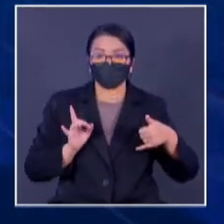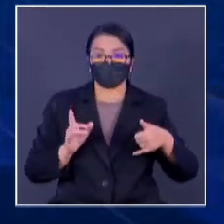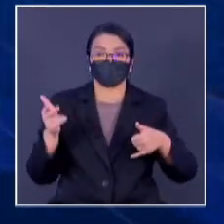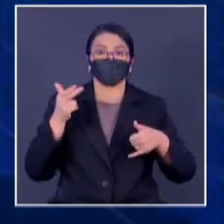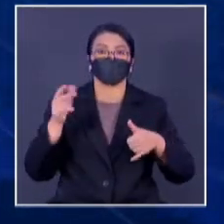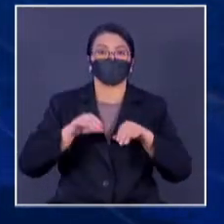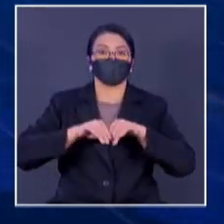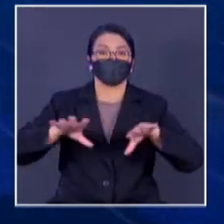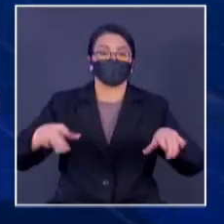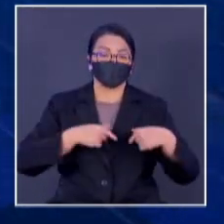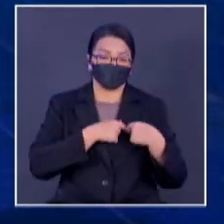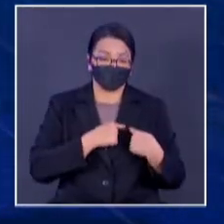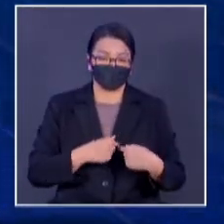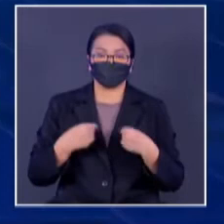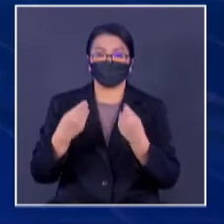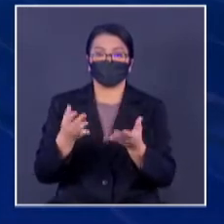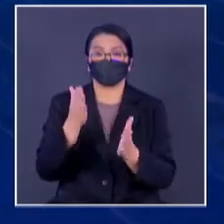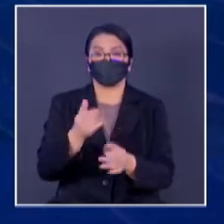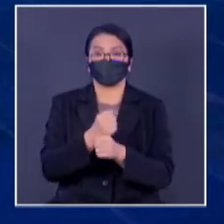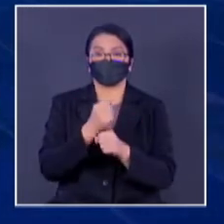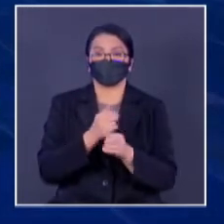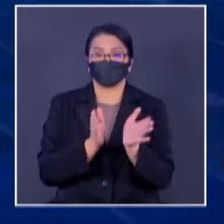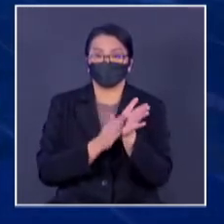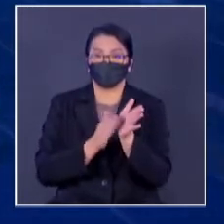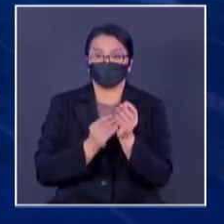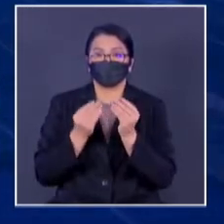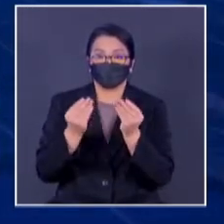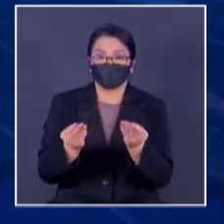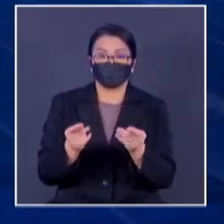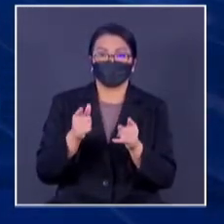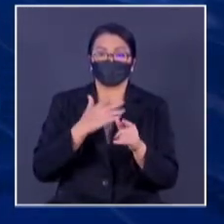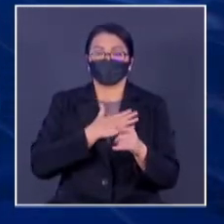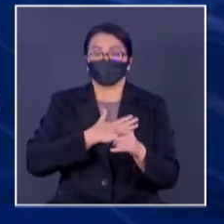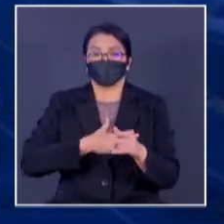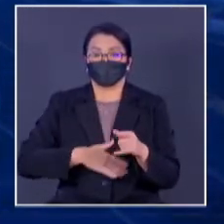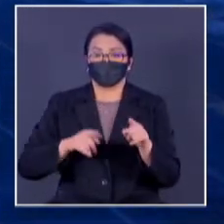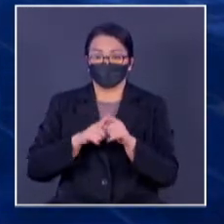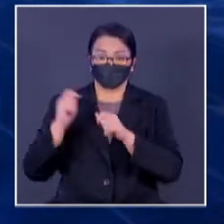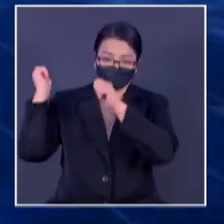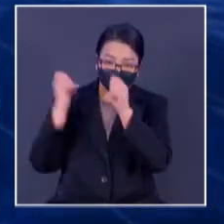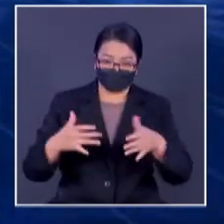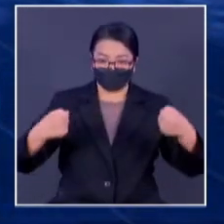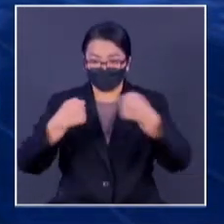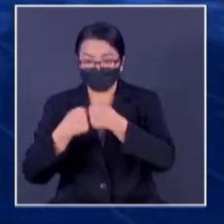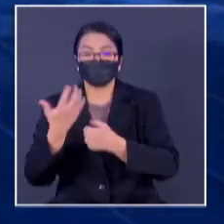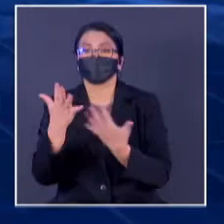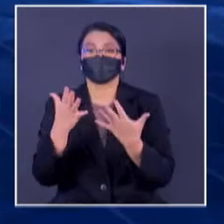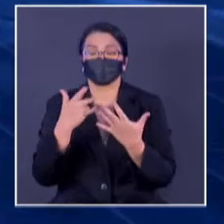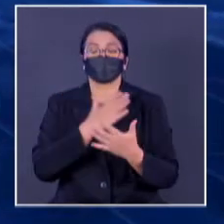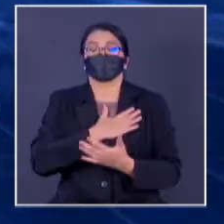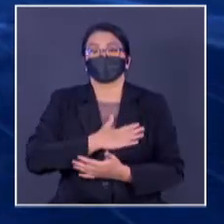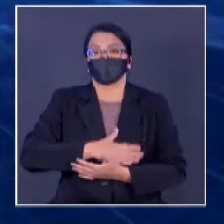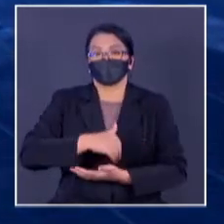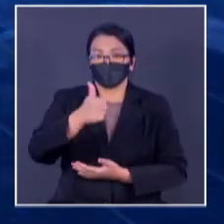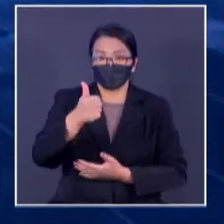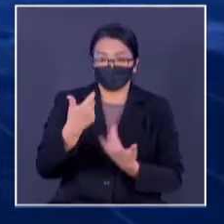ไปชาวเน็ตต่างเข้ามาให้กำลังใจเจ้าหน้าที่พร้อมชื่นชมด้วยนะคะว่าทั้งความนิ่งและความใจเย็นต้องชื่นชมจริงๆต่อมามี